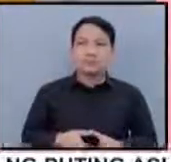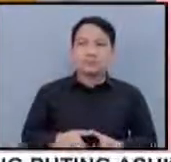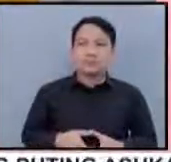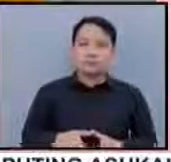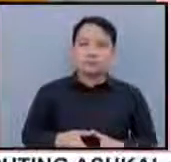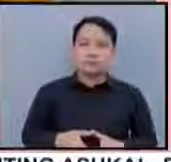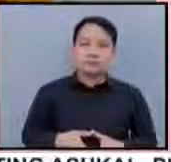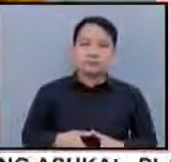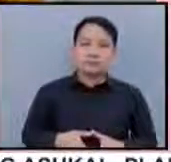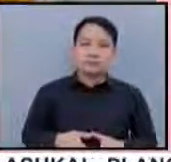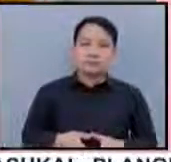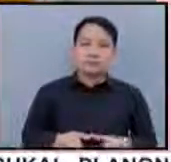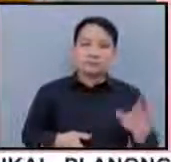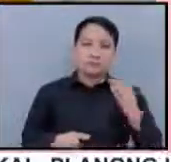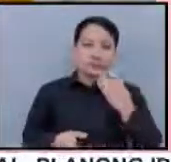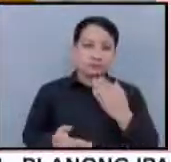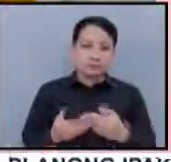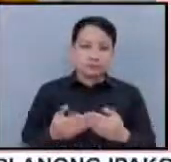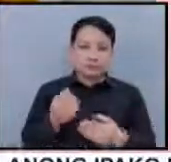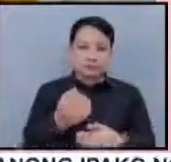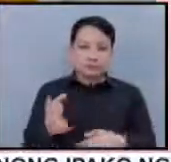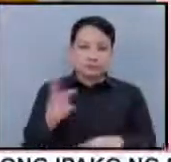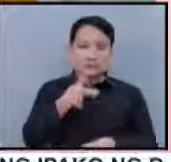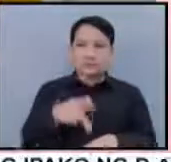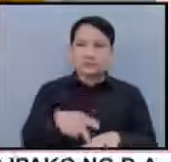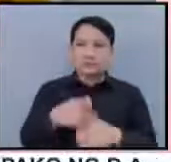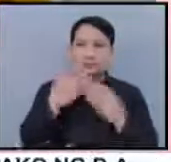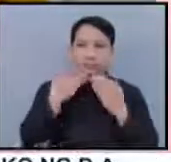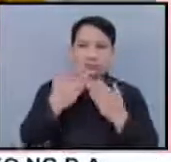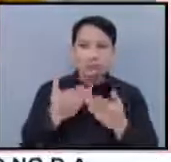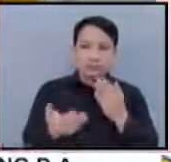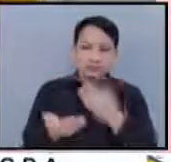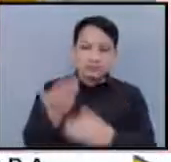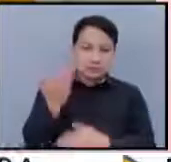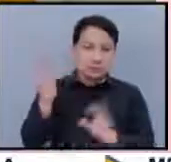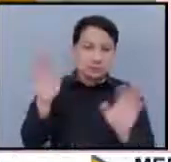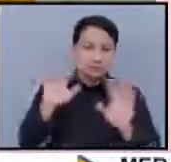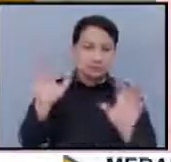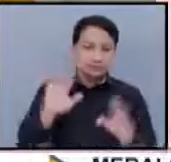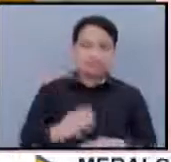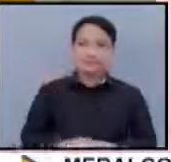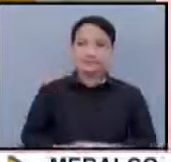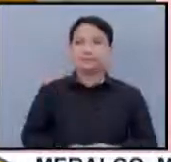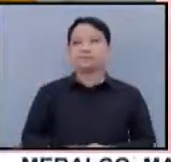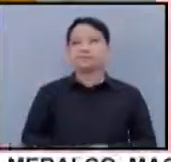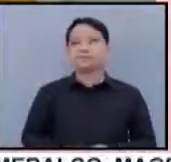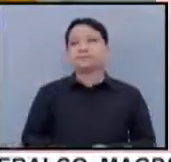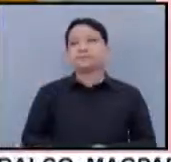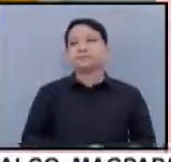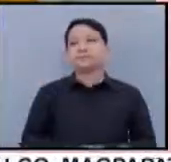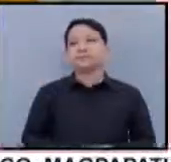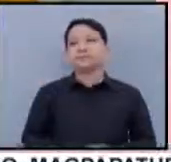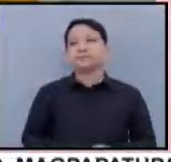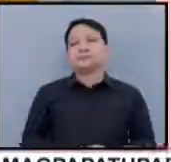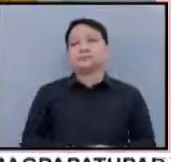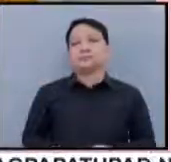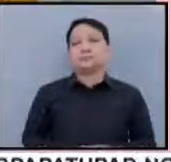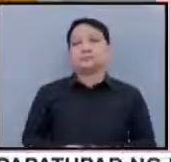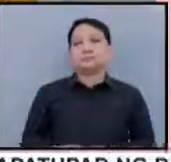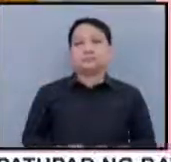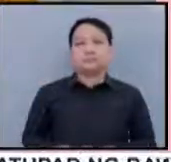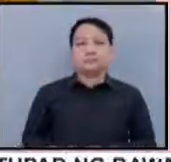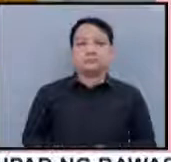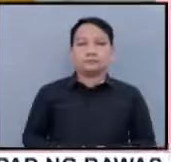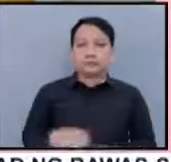Hello, Rise and Shine Philippines. Magandang umaga po sa inyo. Balais po, Arnold Balais. Okay, Balais. Okay. Kailan pa po